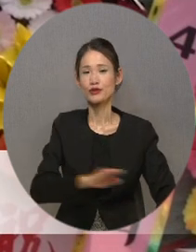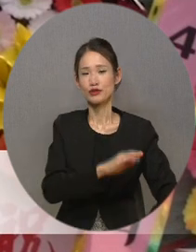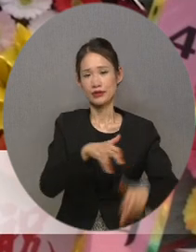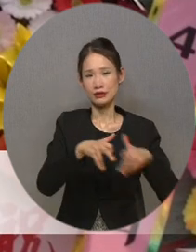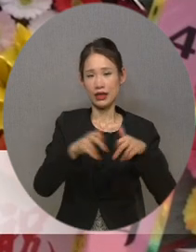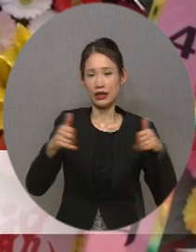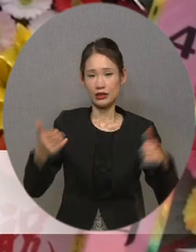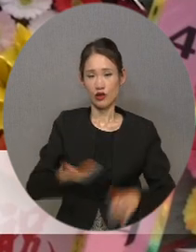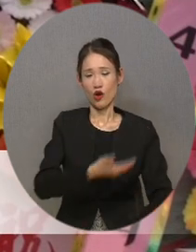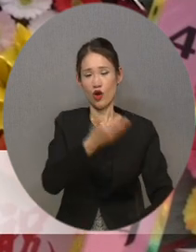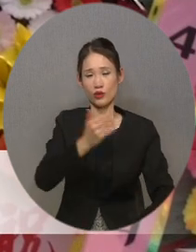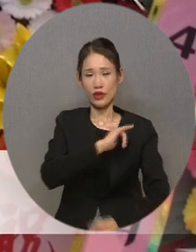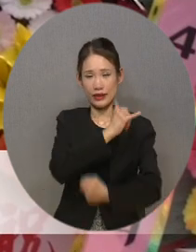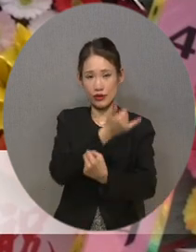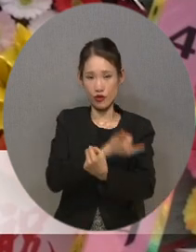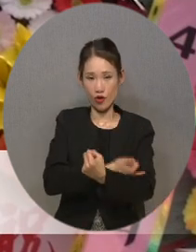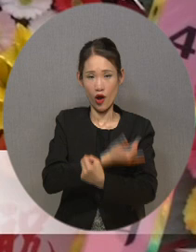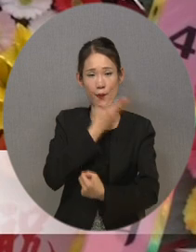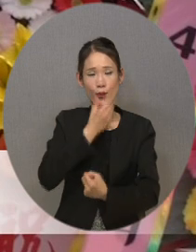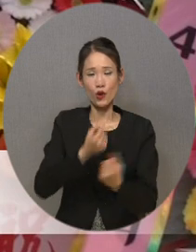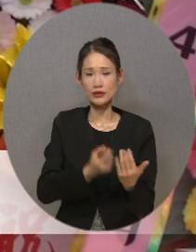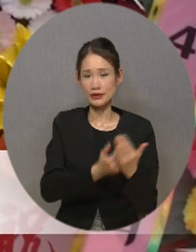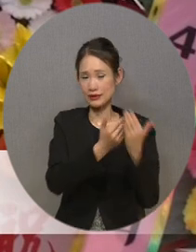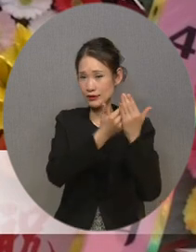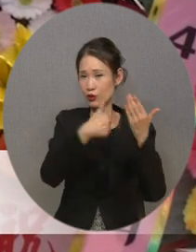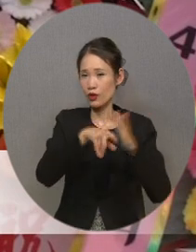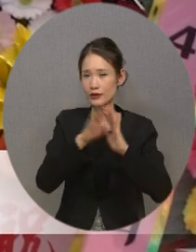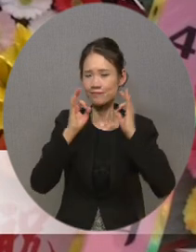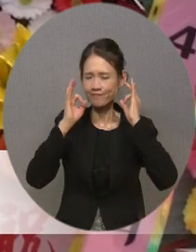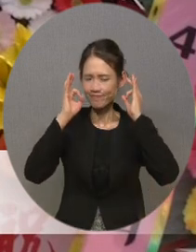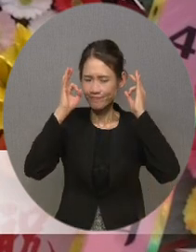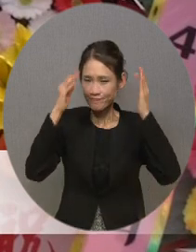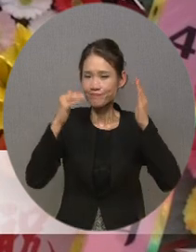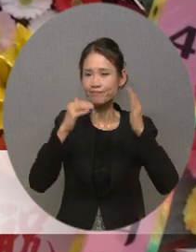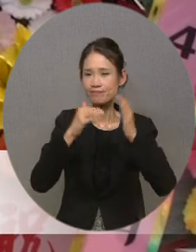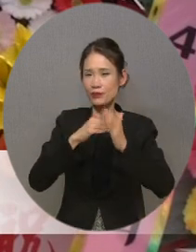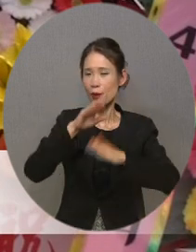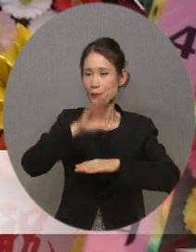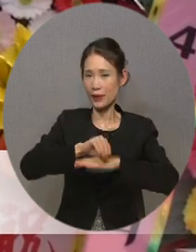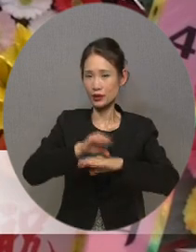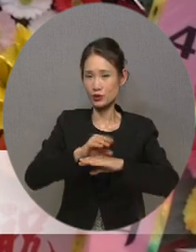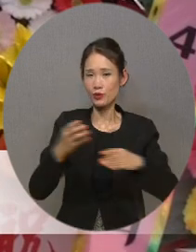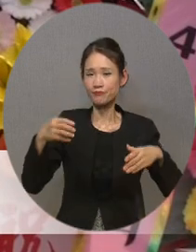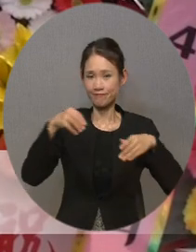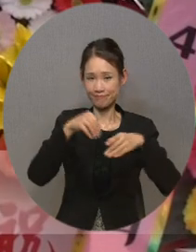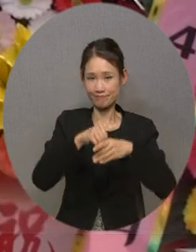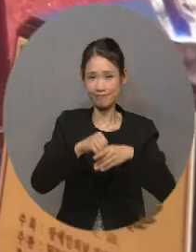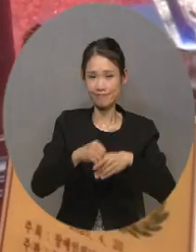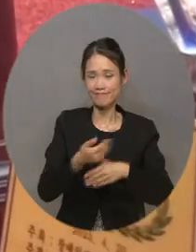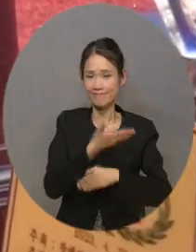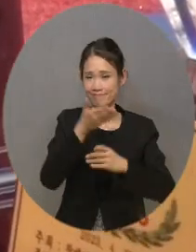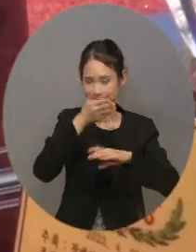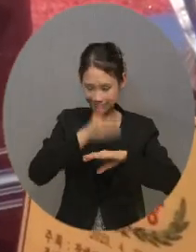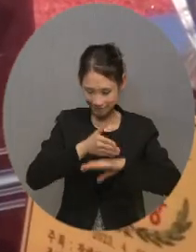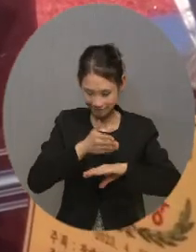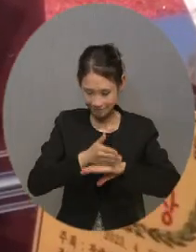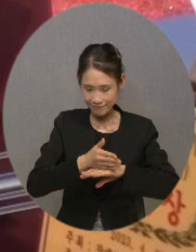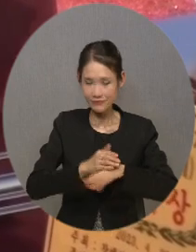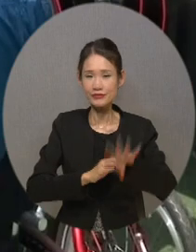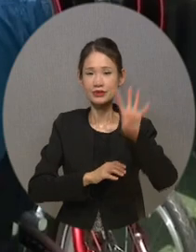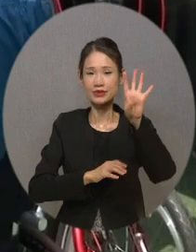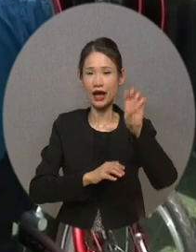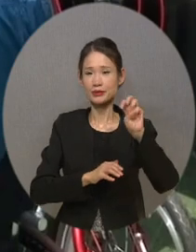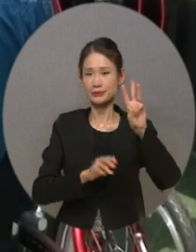장애인 여러분들의 인권과 복지 증진을 위해 최선을 다하는 방송이 되도록 하겠습니다. 감사합니다. 이번